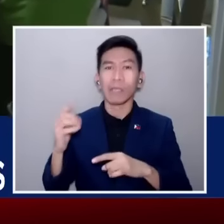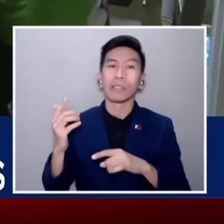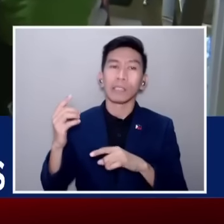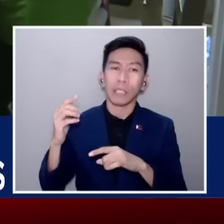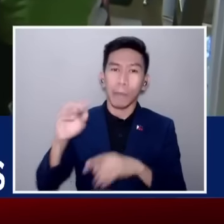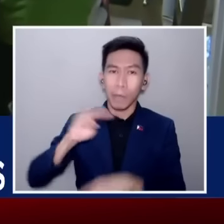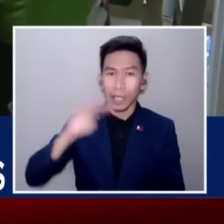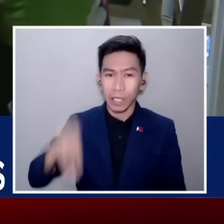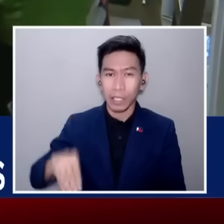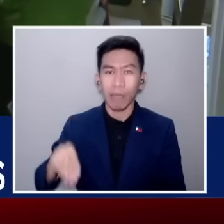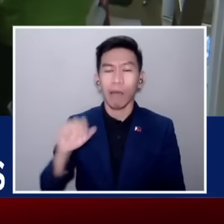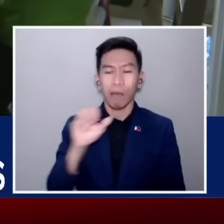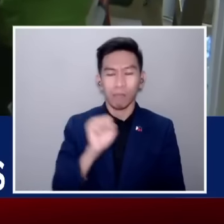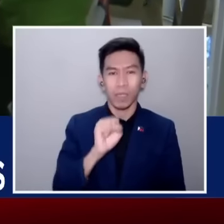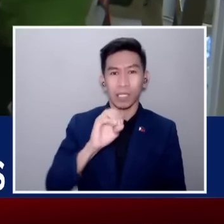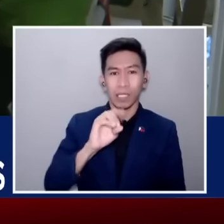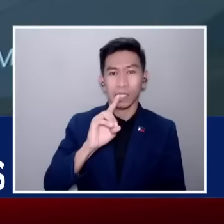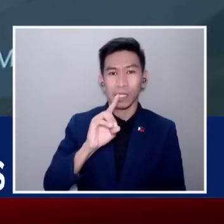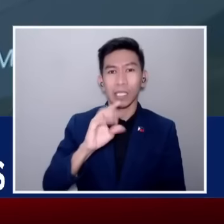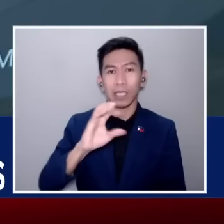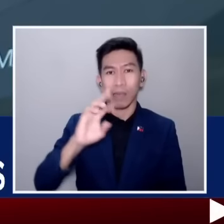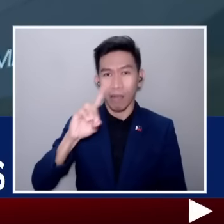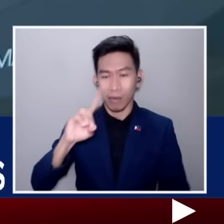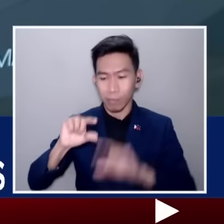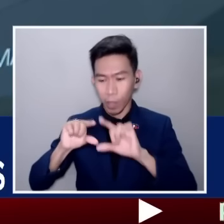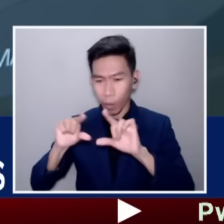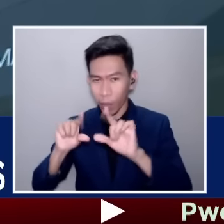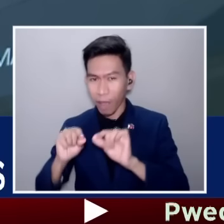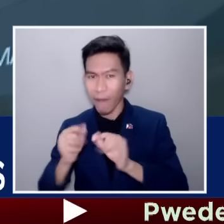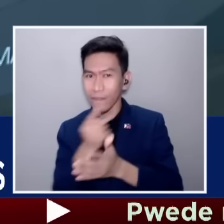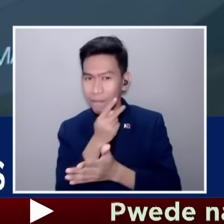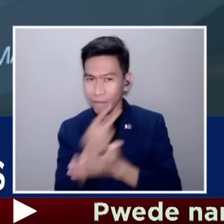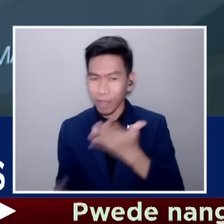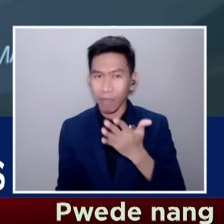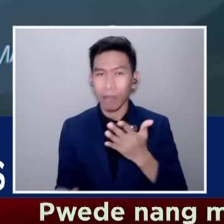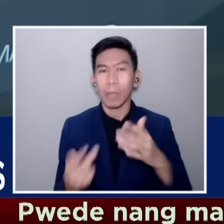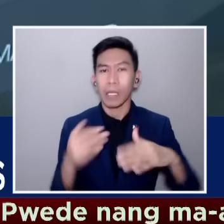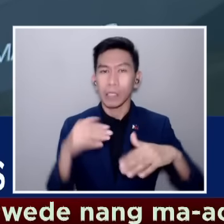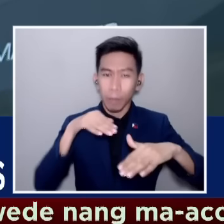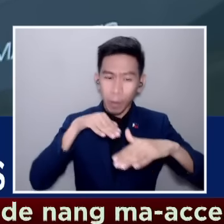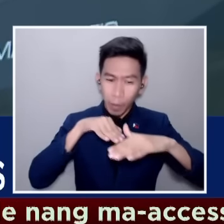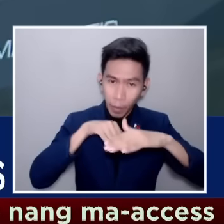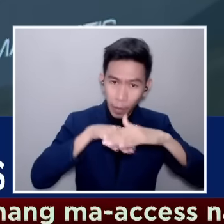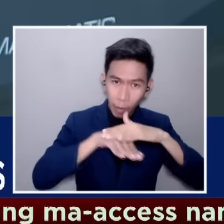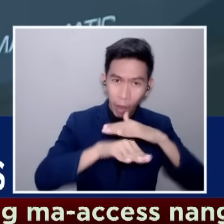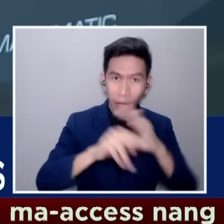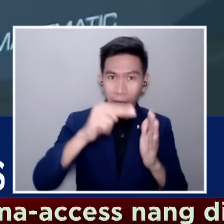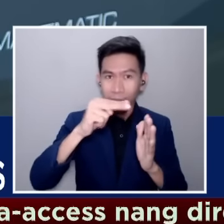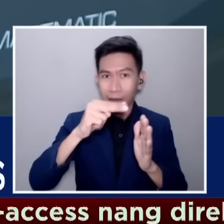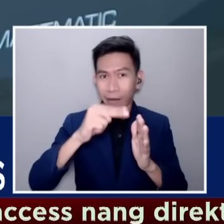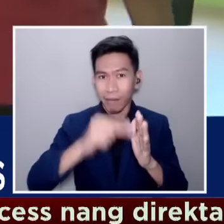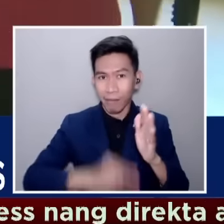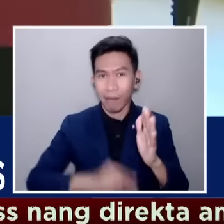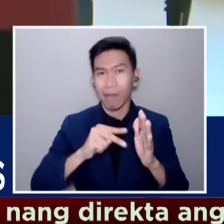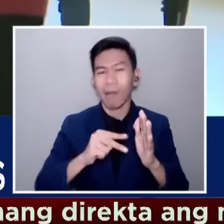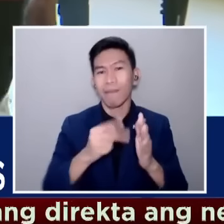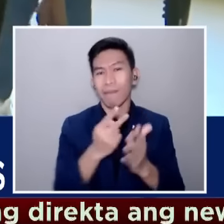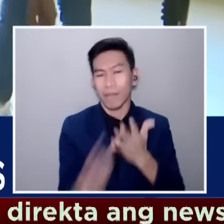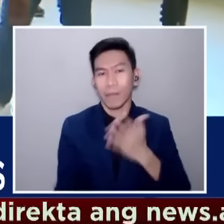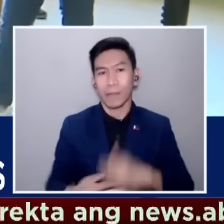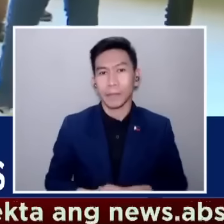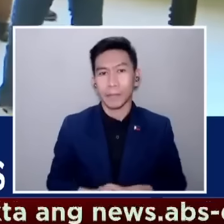SD card at pagbasa ng balota ng 2 VCM. Una-una nahirapan ako paghanap